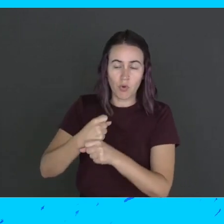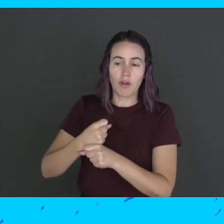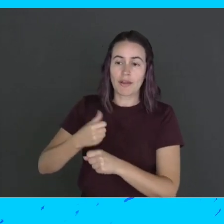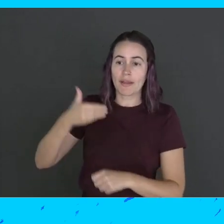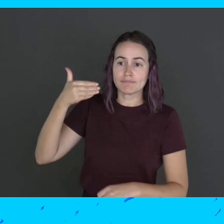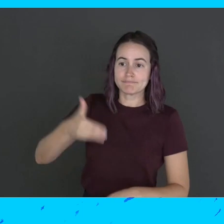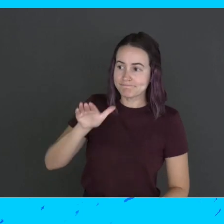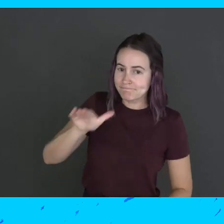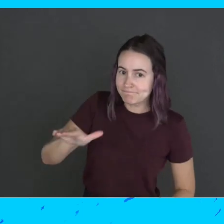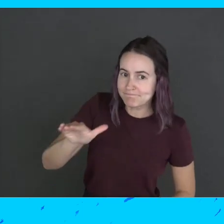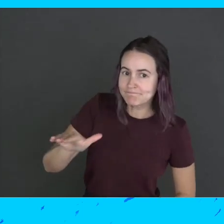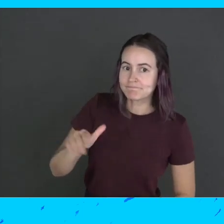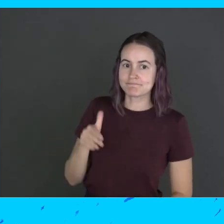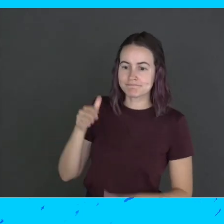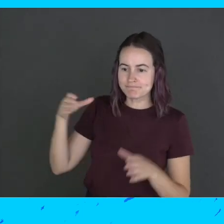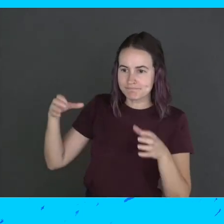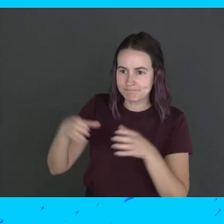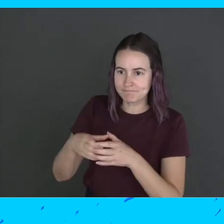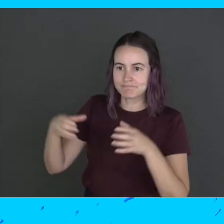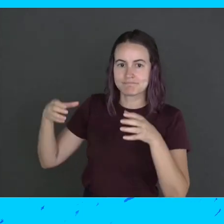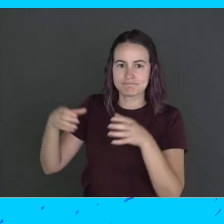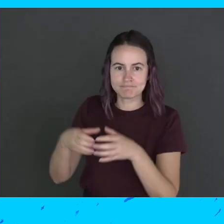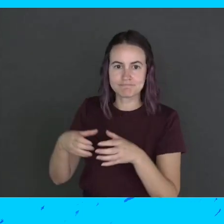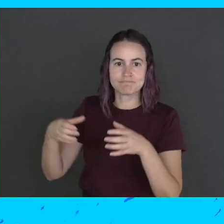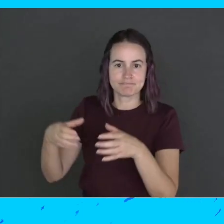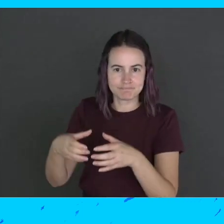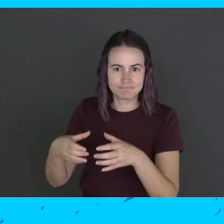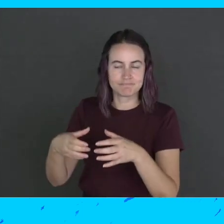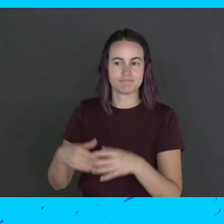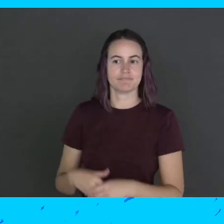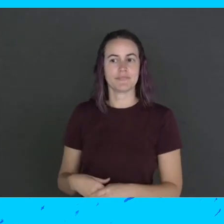avec les décideurs, les législateurs.